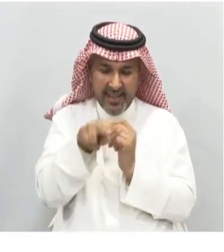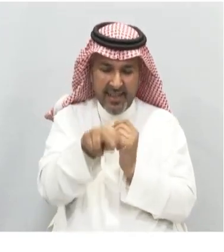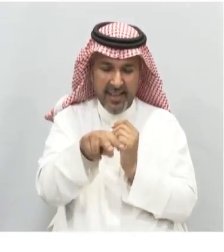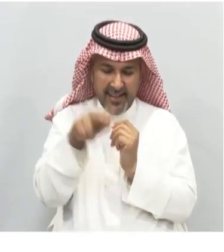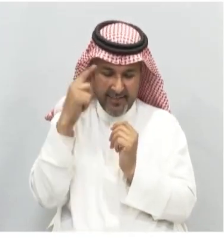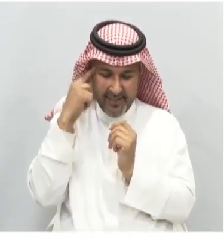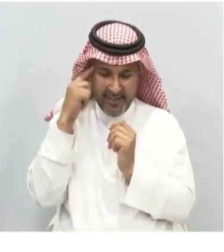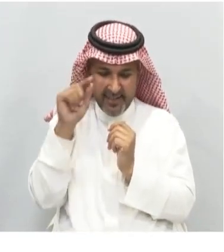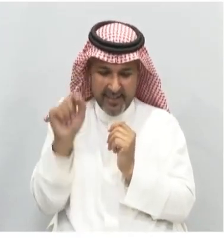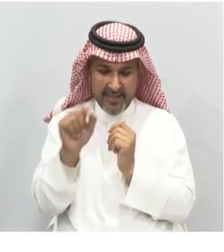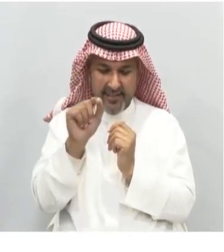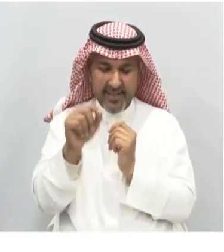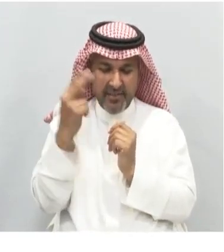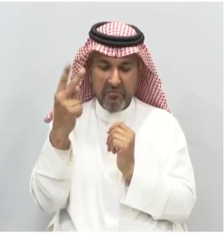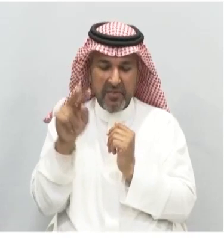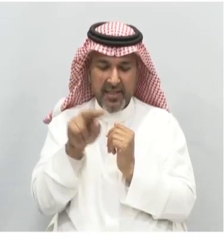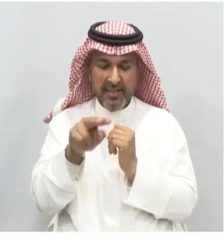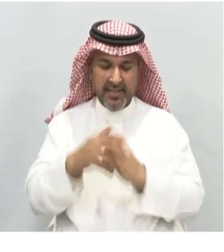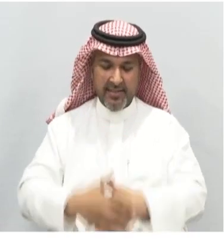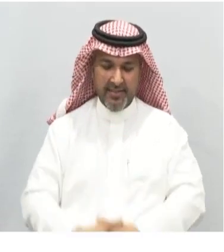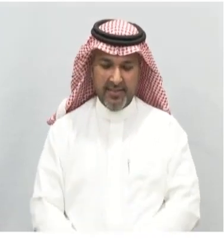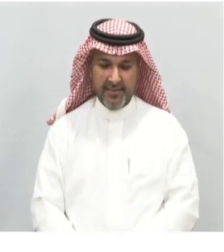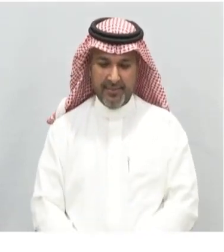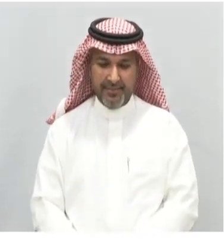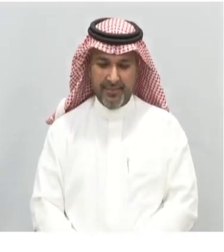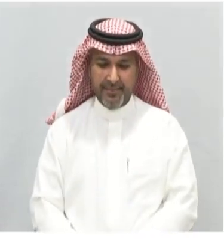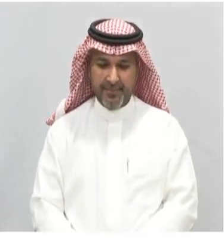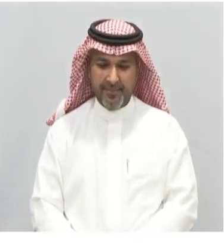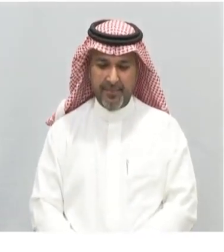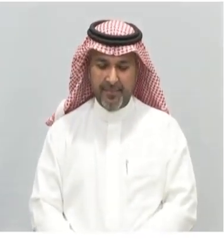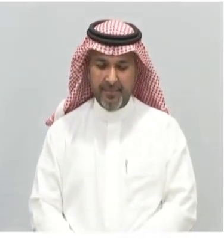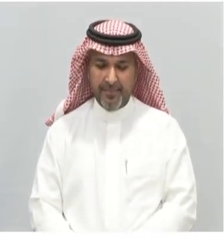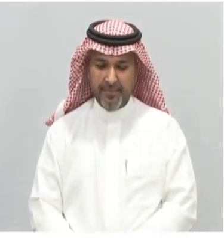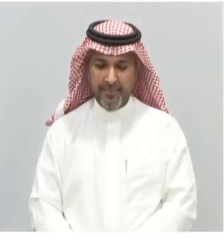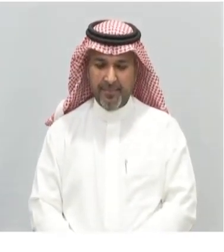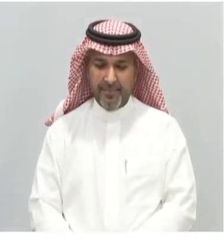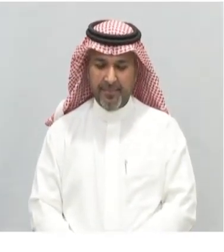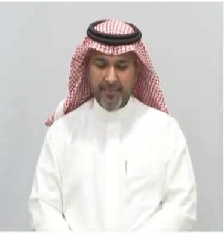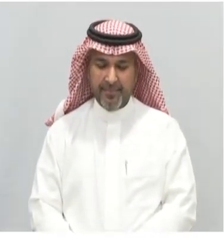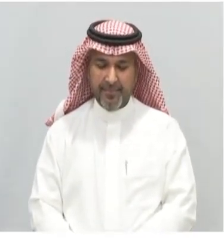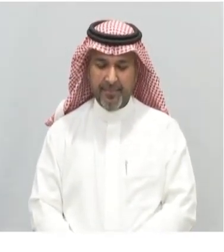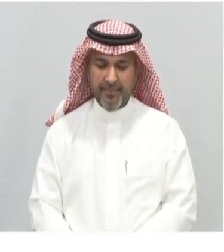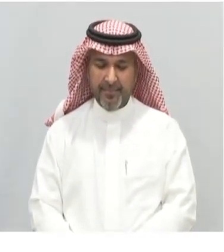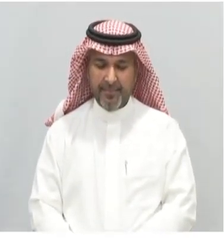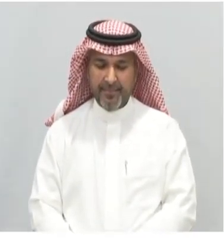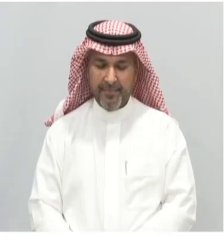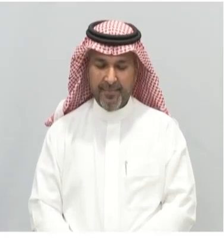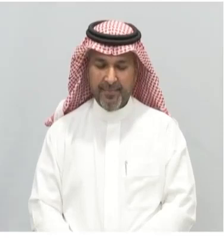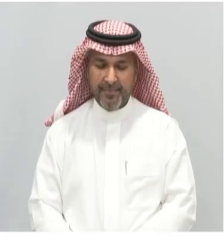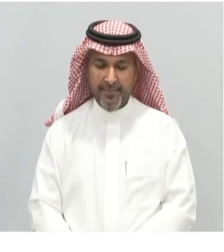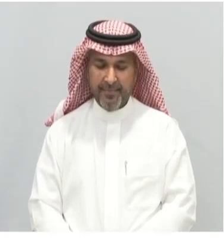فاضيف صفر وكذلك لدينا صفر اخر فاضيف صفر اخر اذا اصبحت كم 900 ت 3